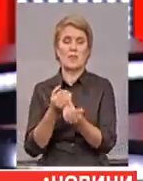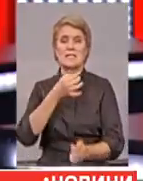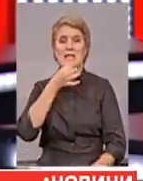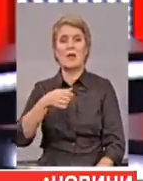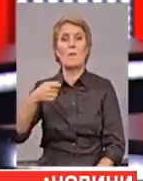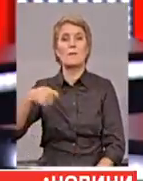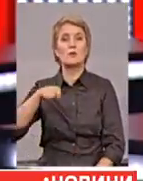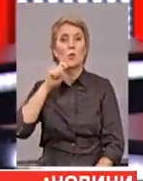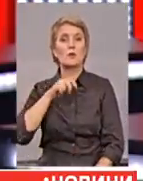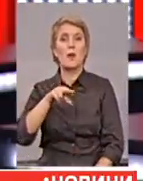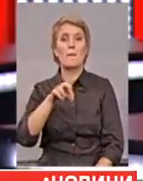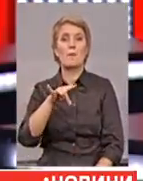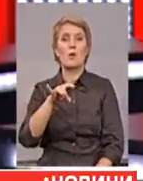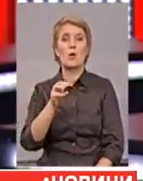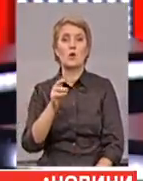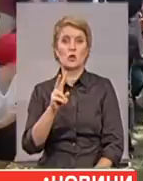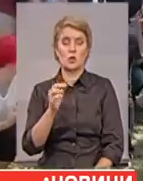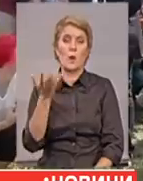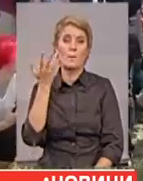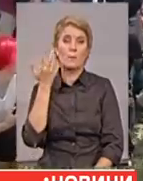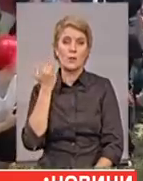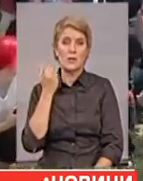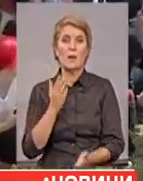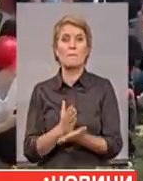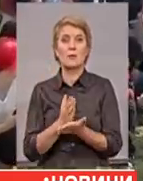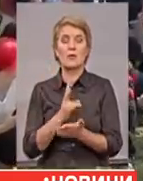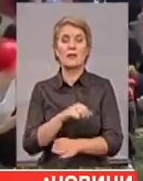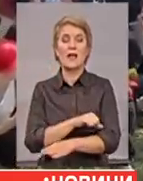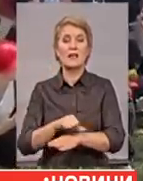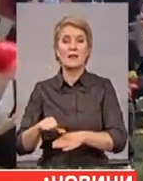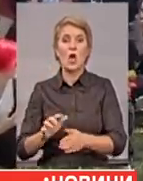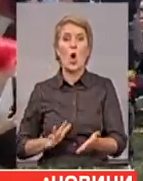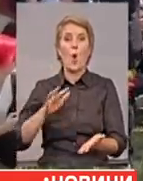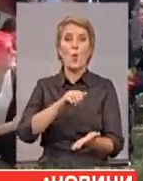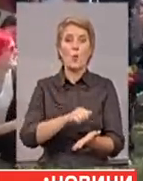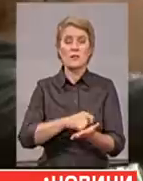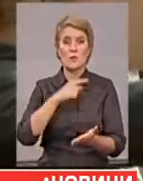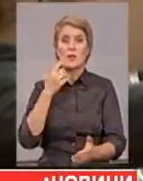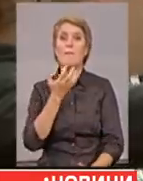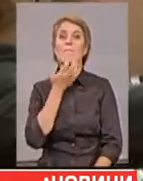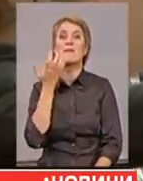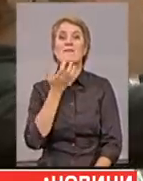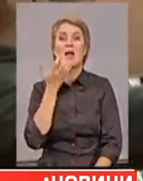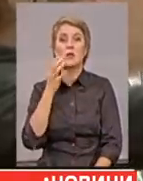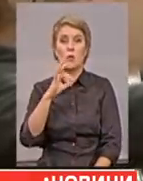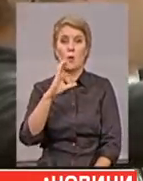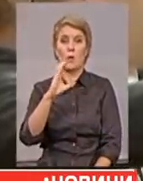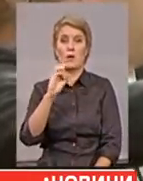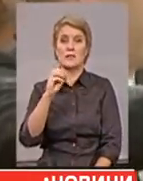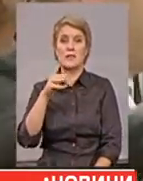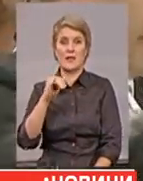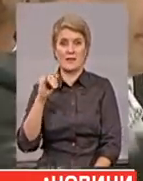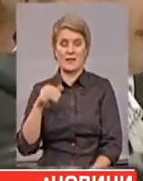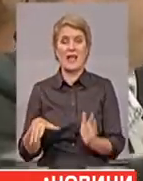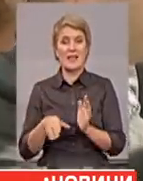Порошенко під час перебування на лінії окупації Росією грузинської Південної Осетії. Разом із грузинським колегою у біноклі